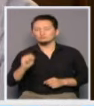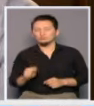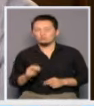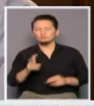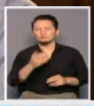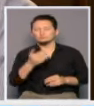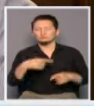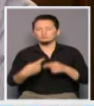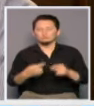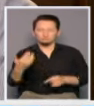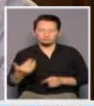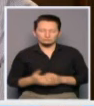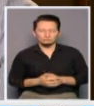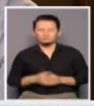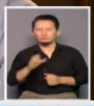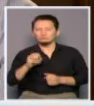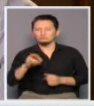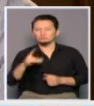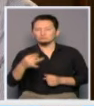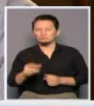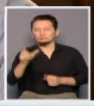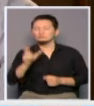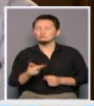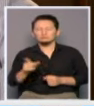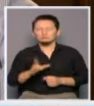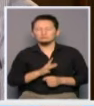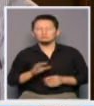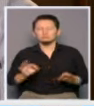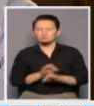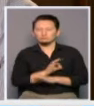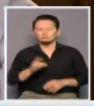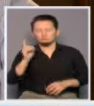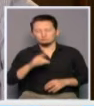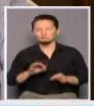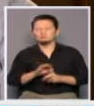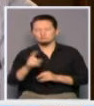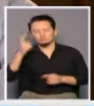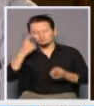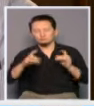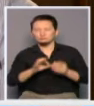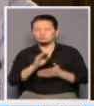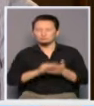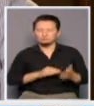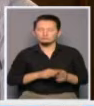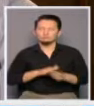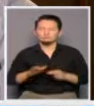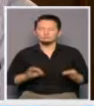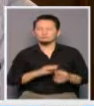являются выходцами из этого рода. Салимгерей Каратлеов обладал и музыкальным талантом. Он сам сочинял и исполнял